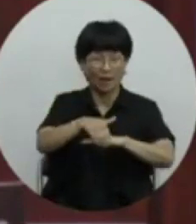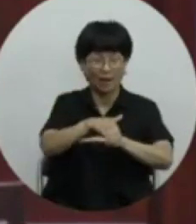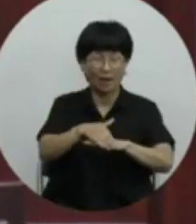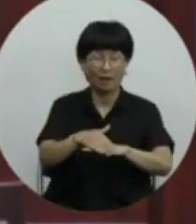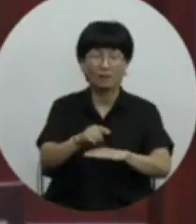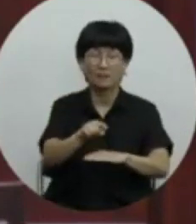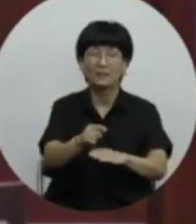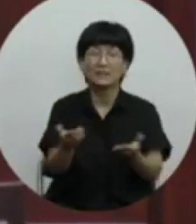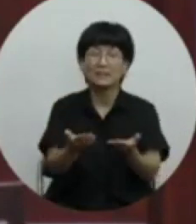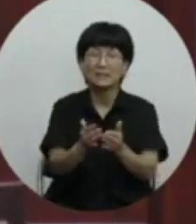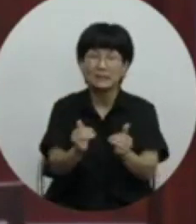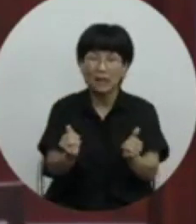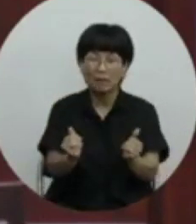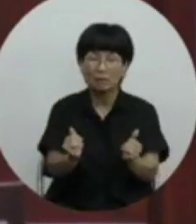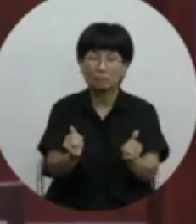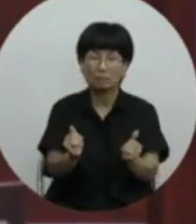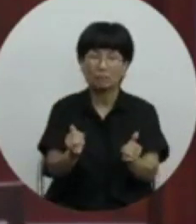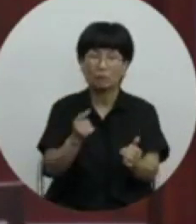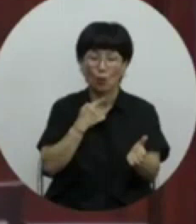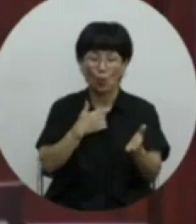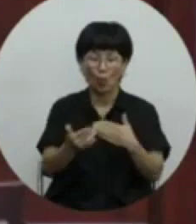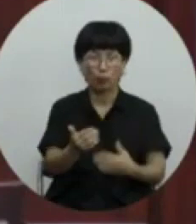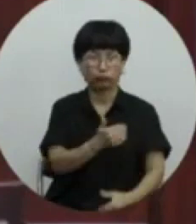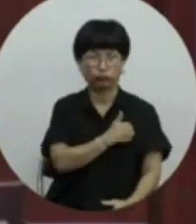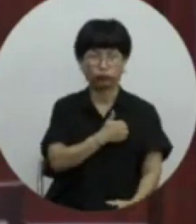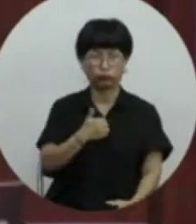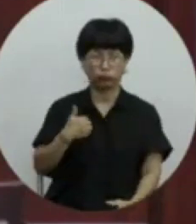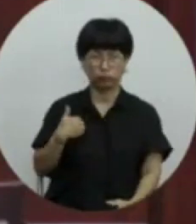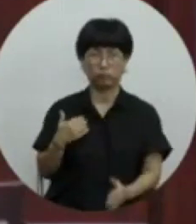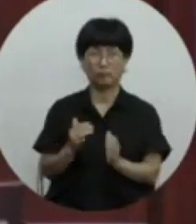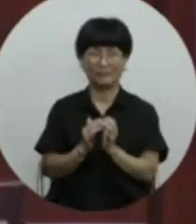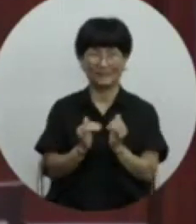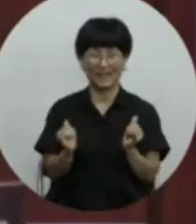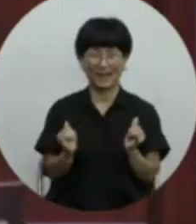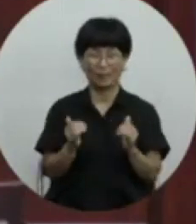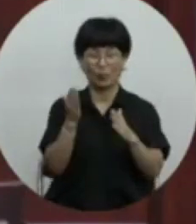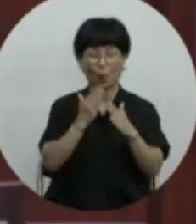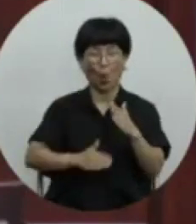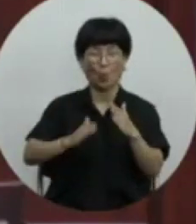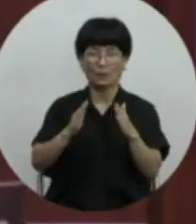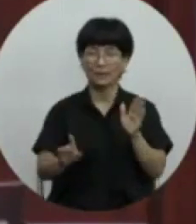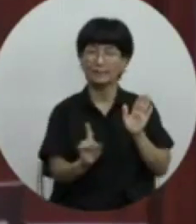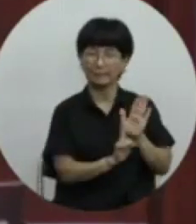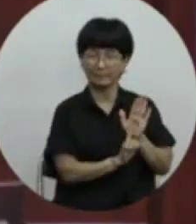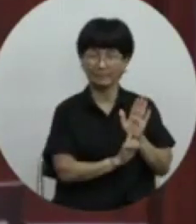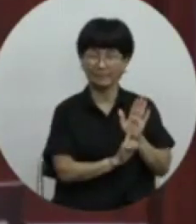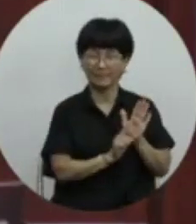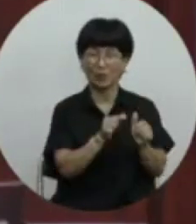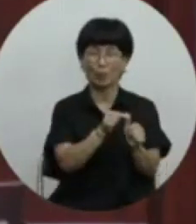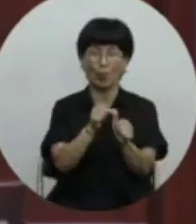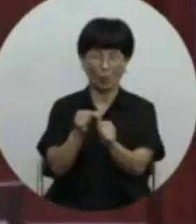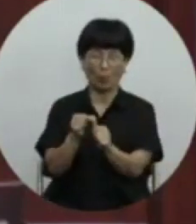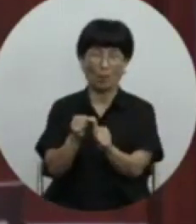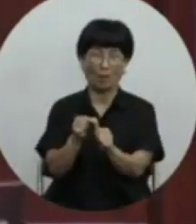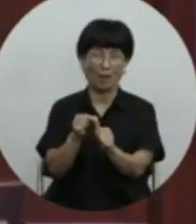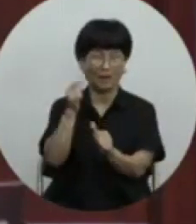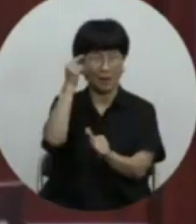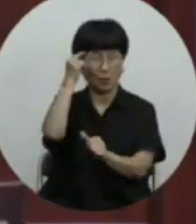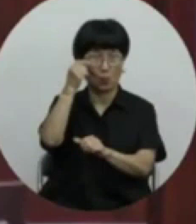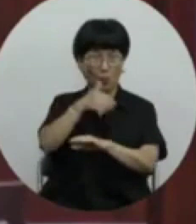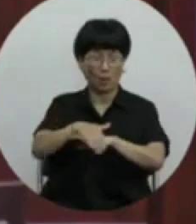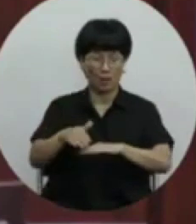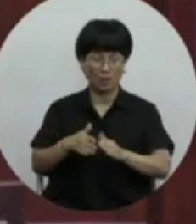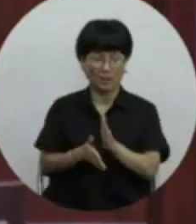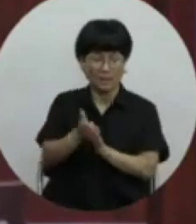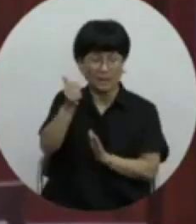직원도 이 경험이 풍부한 직원으로 공개 경쟁을 통해서 채용할 겁니다. 절대 시장이